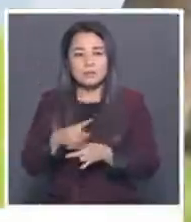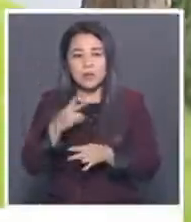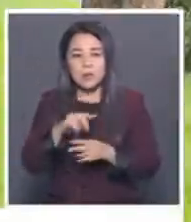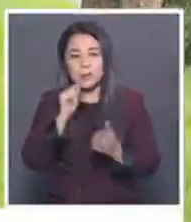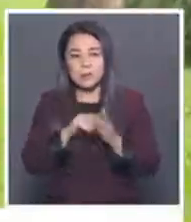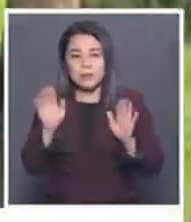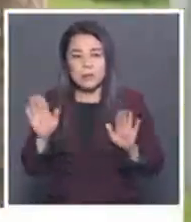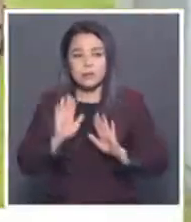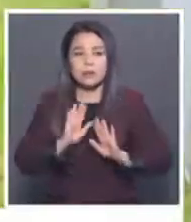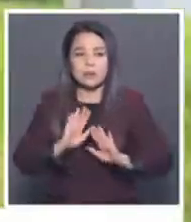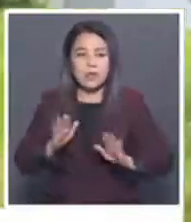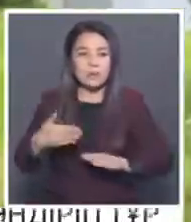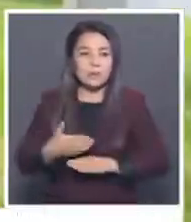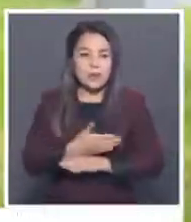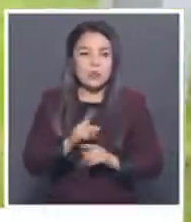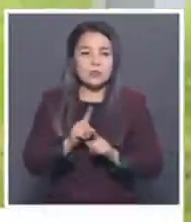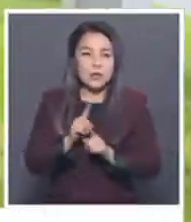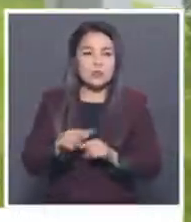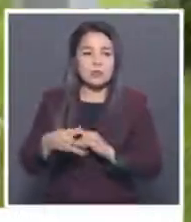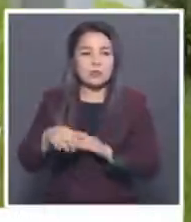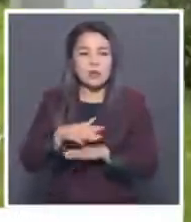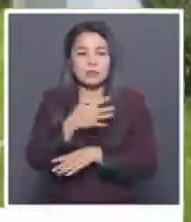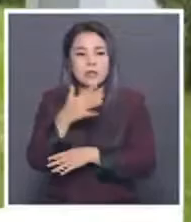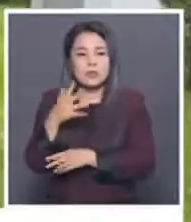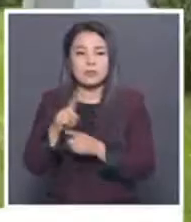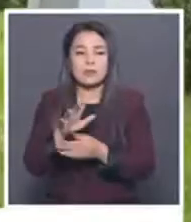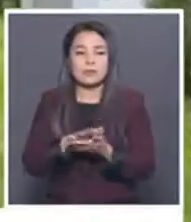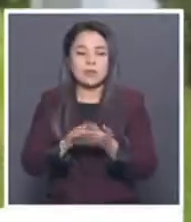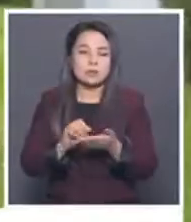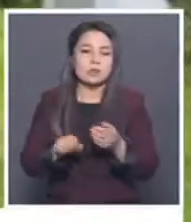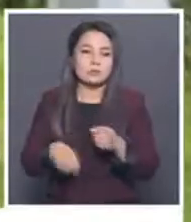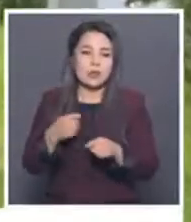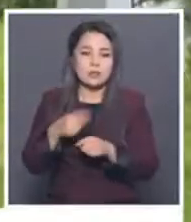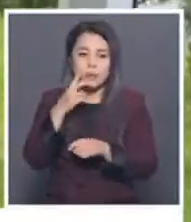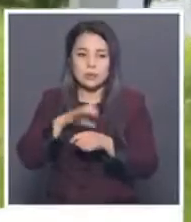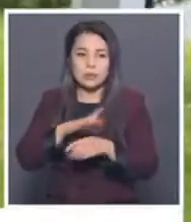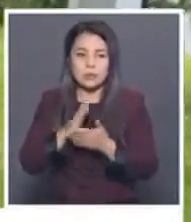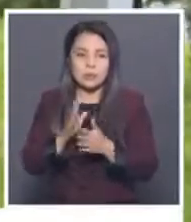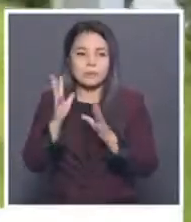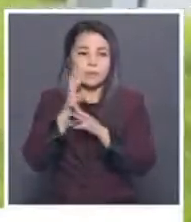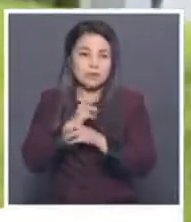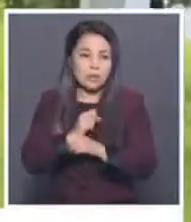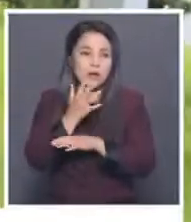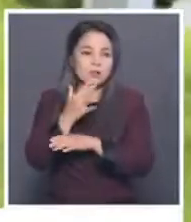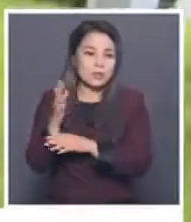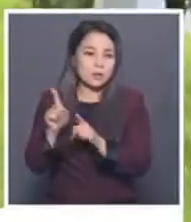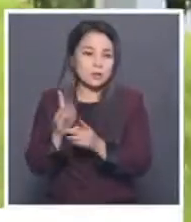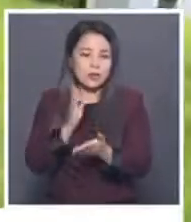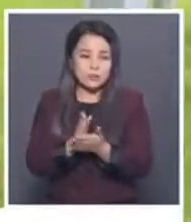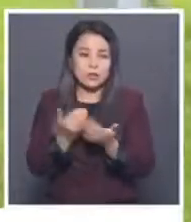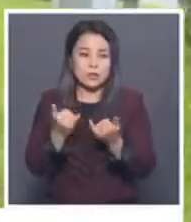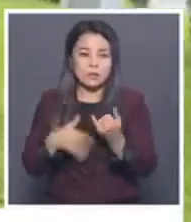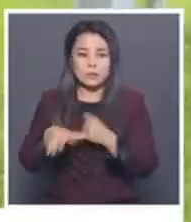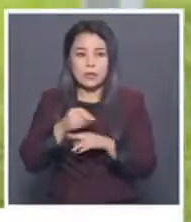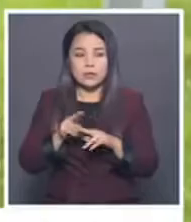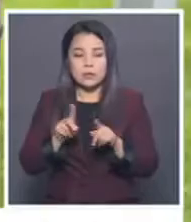балыққа ғана емес, шығыс көлдерінің жағалауындағы жасыл желекке де тиіп отыр. Бакаландардың саңғырығынан көл маңындағы ағаштар қурап кеткен. Ал құзғындарды сол қорық